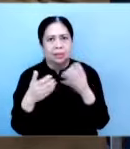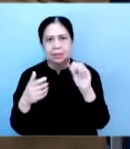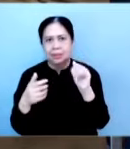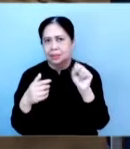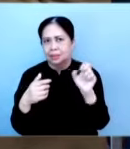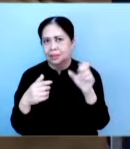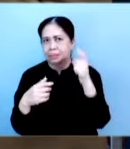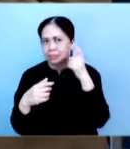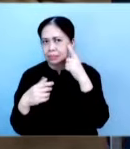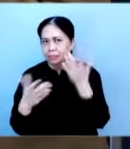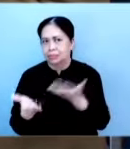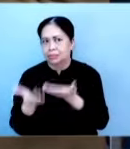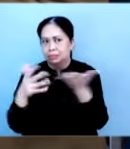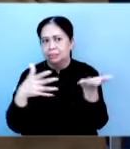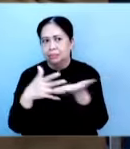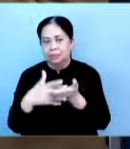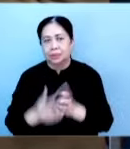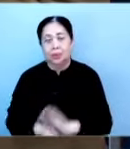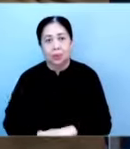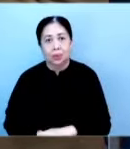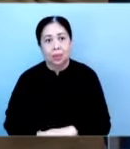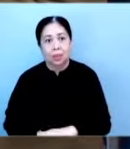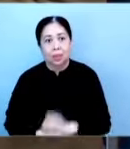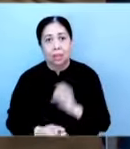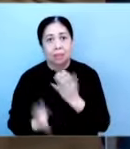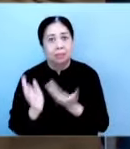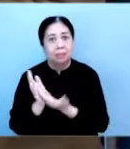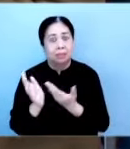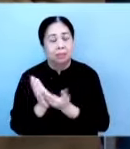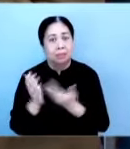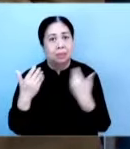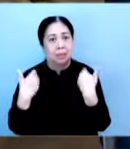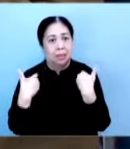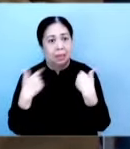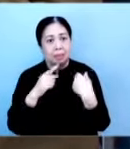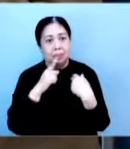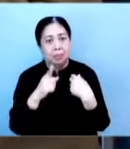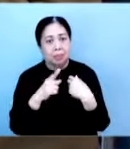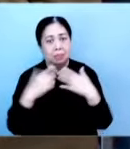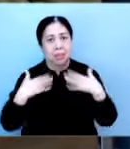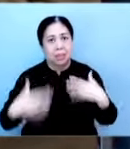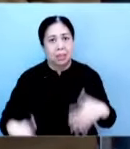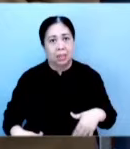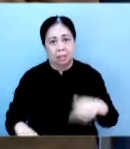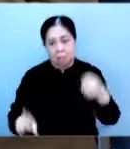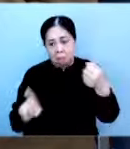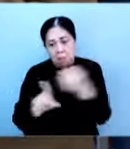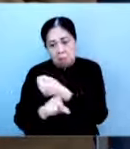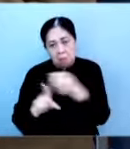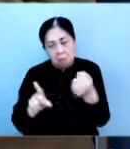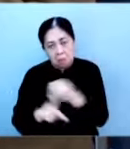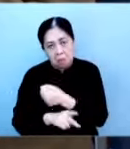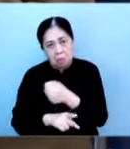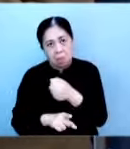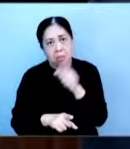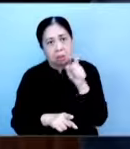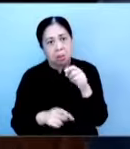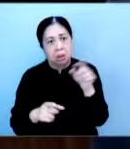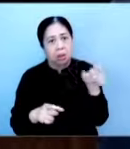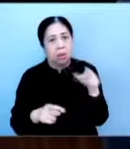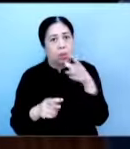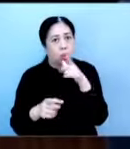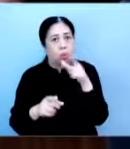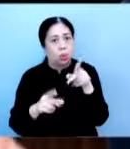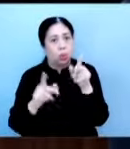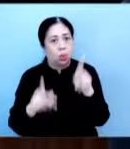nilang isampa well kung mapapatunayan kasi na meron talagang pisikal na ginawa sa mga bata di yung nanagot yung am nanagot ay yung may